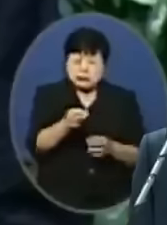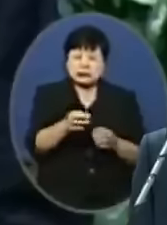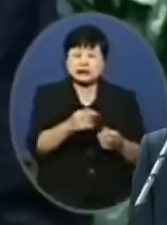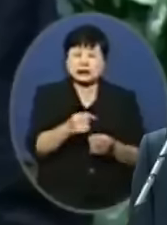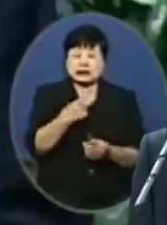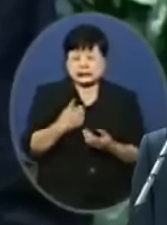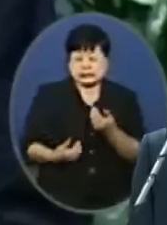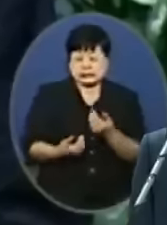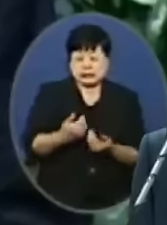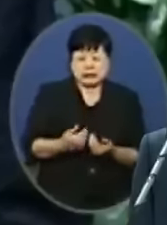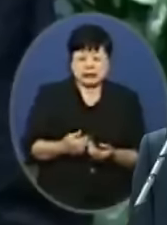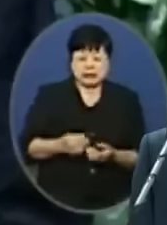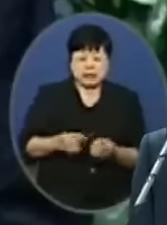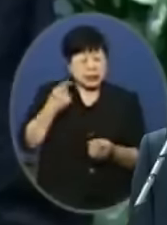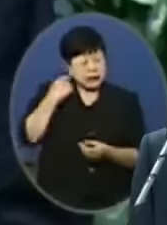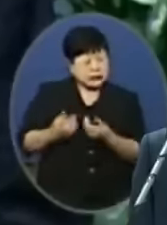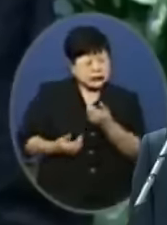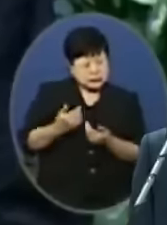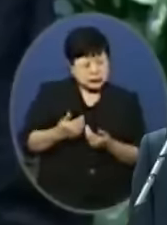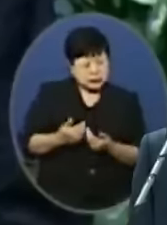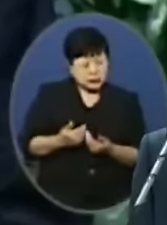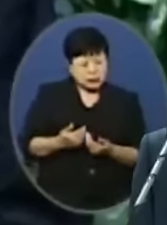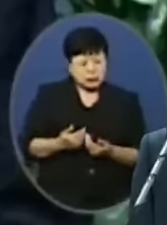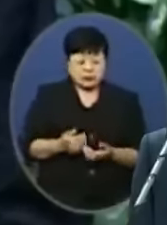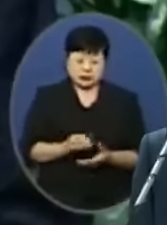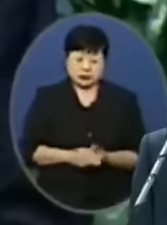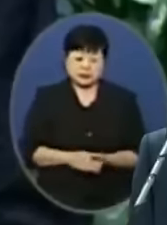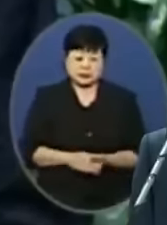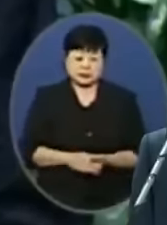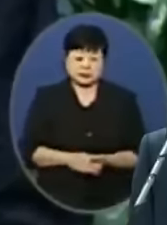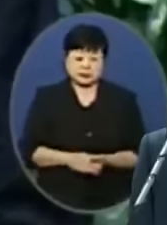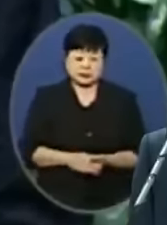같다고. 그래 있으니까